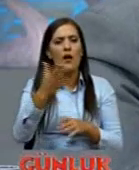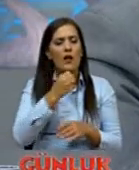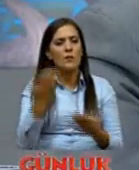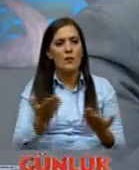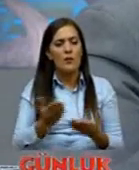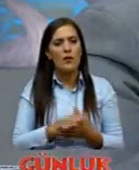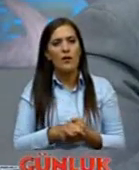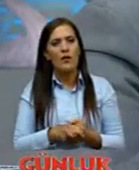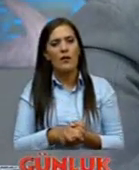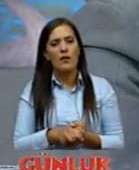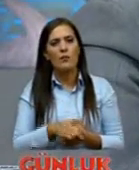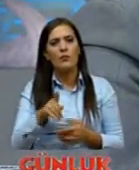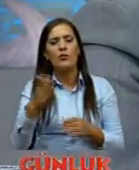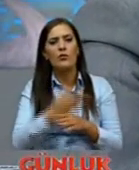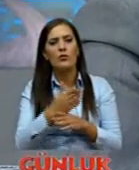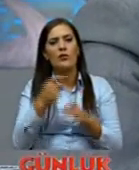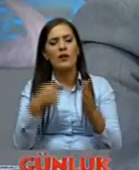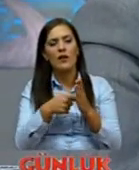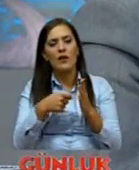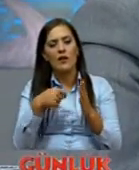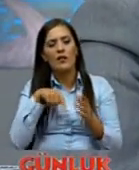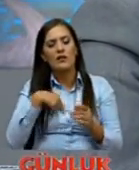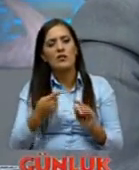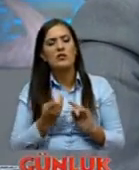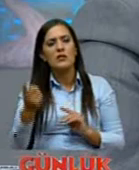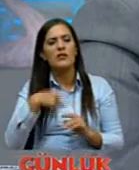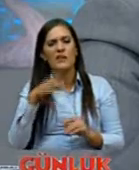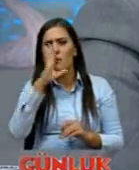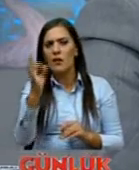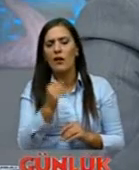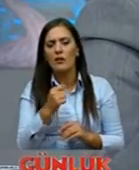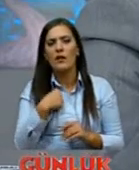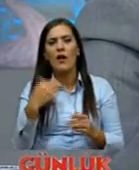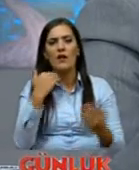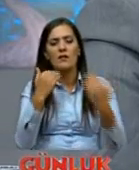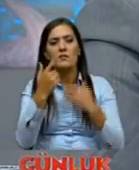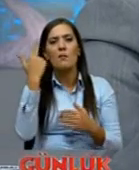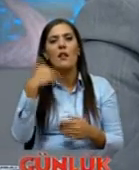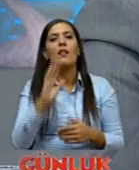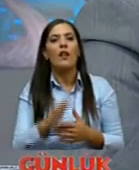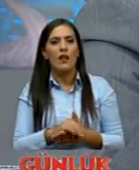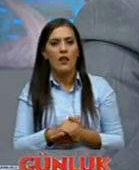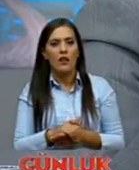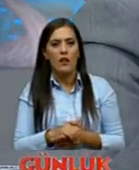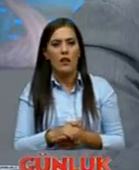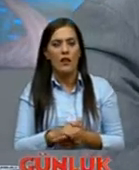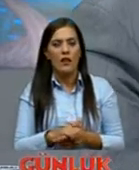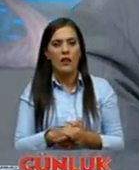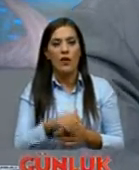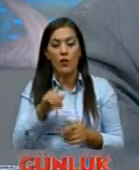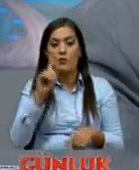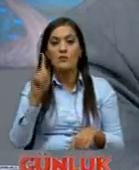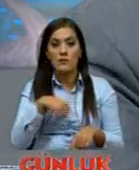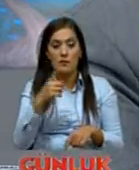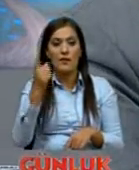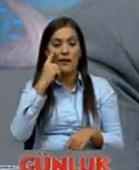ama bu üründen de şikayetçiyim. Kimden aldınız? Adresi belli değil. O